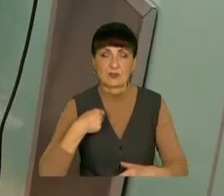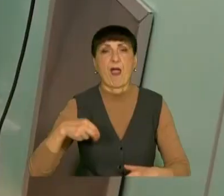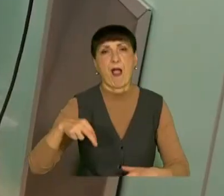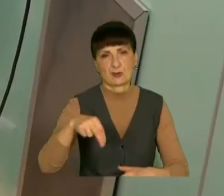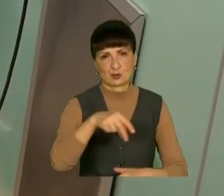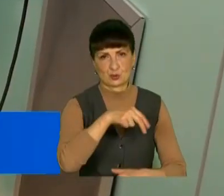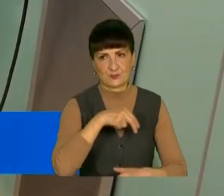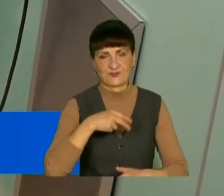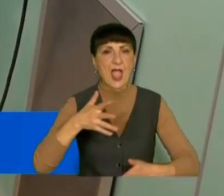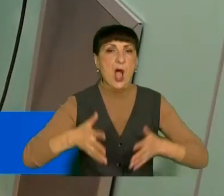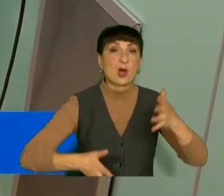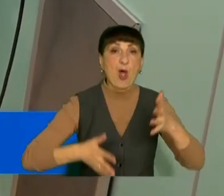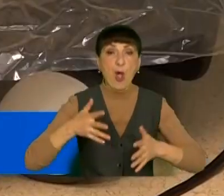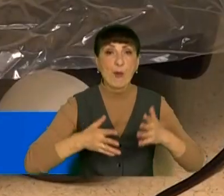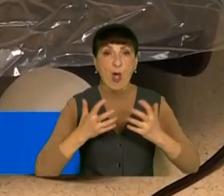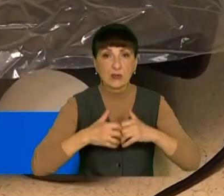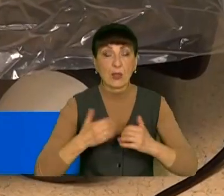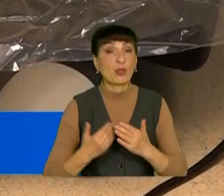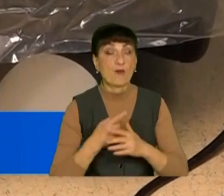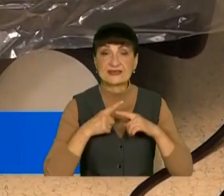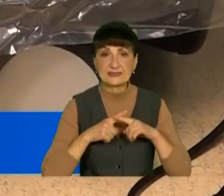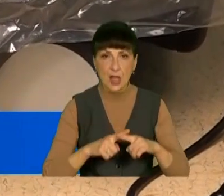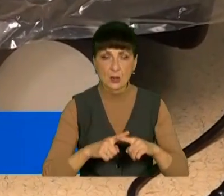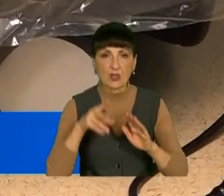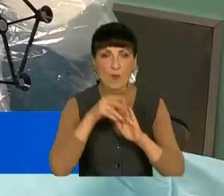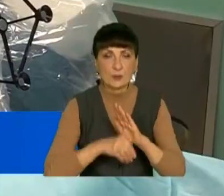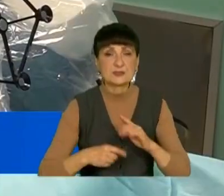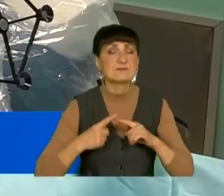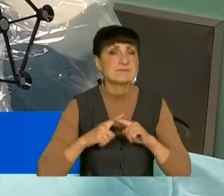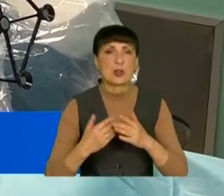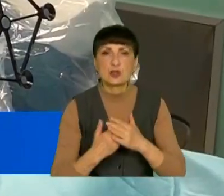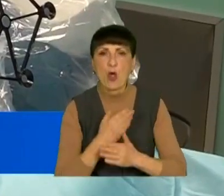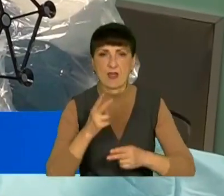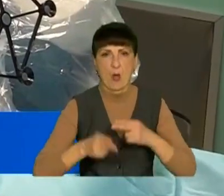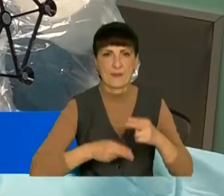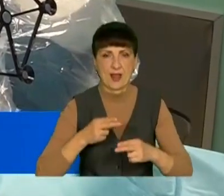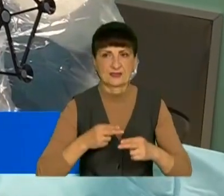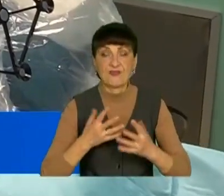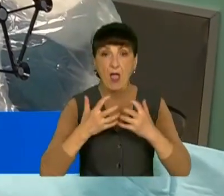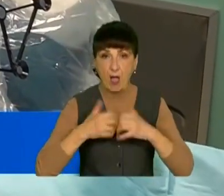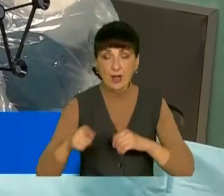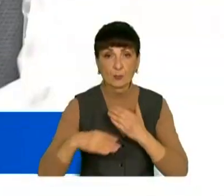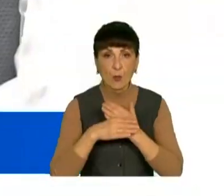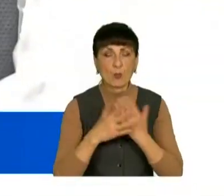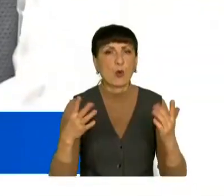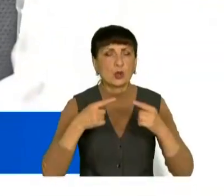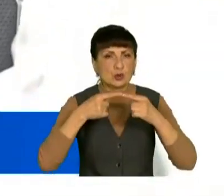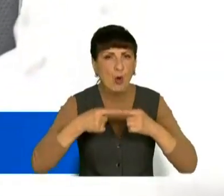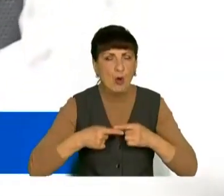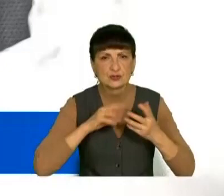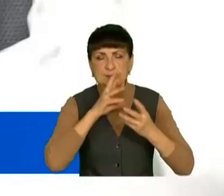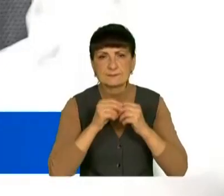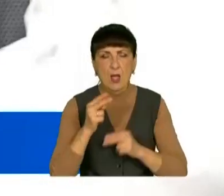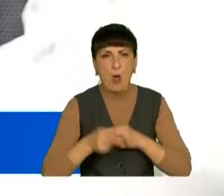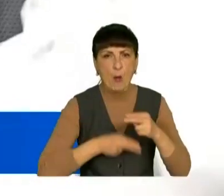коридору. Робот-ассистент Мака – это новая технология в области инновационной ортопедии. Аппарат обеспечивает более точные результаты